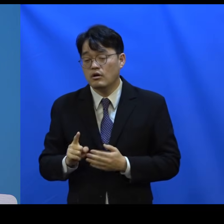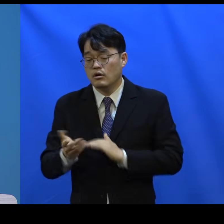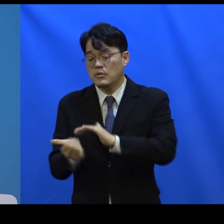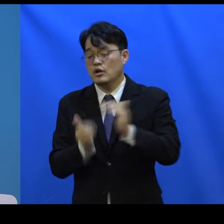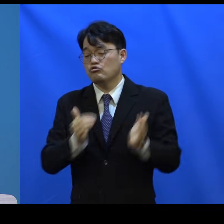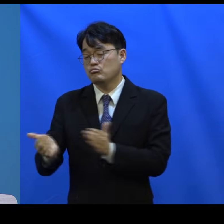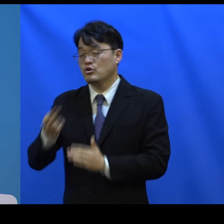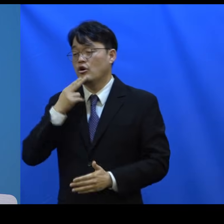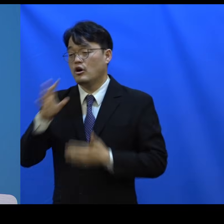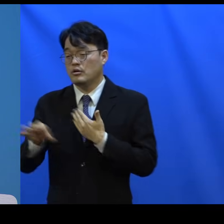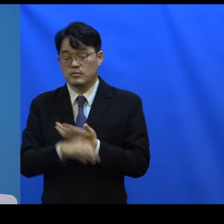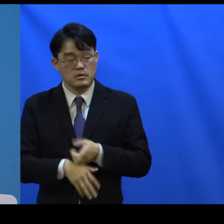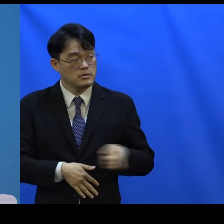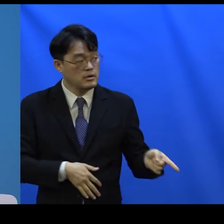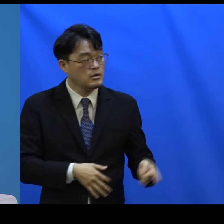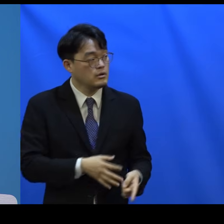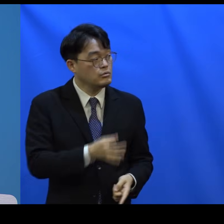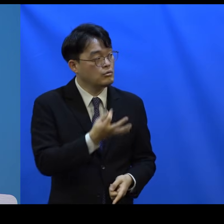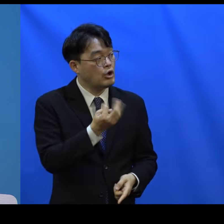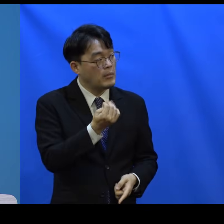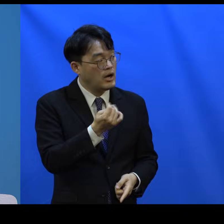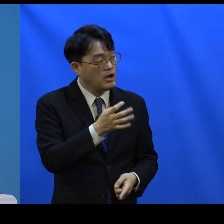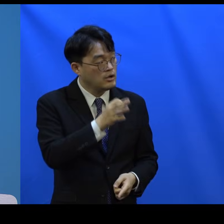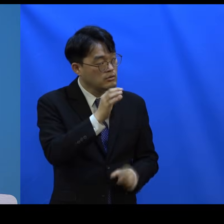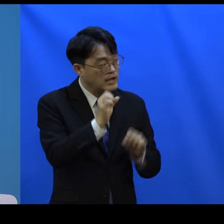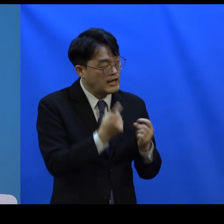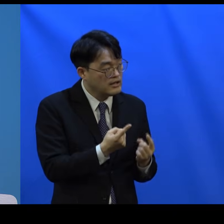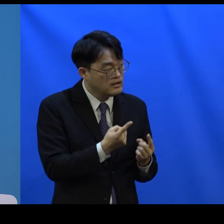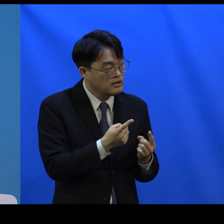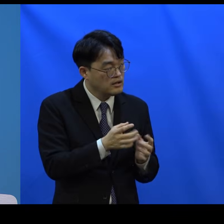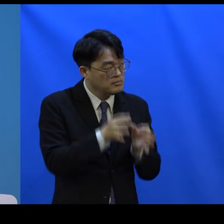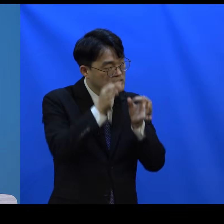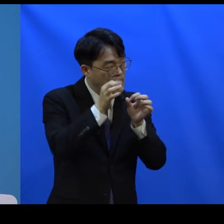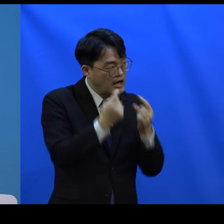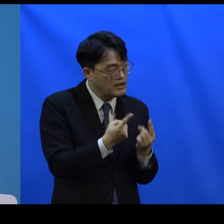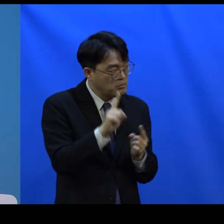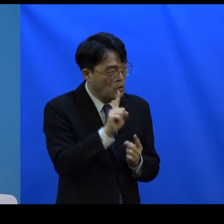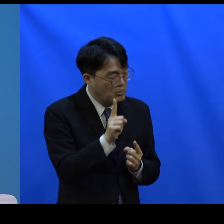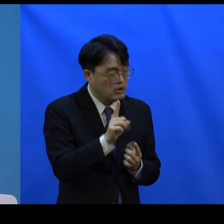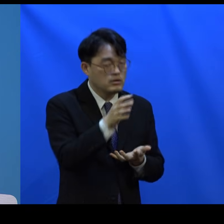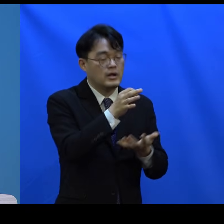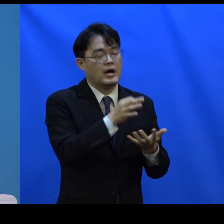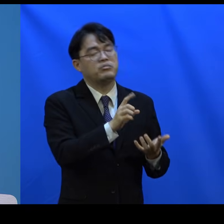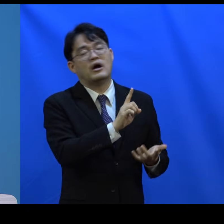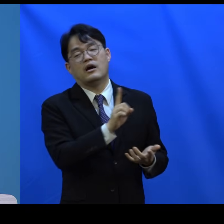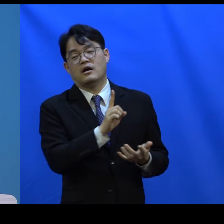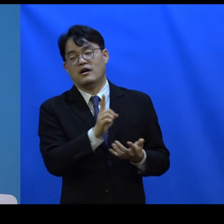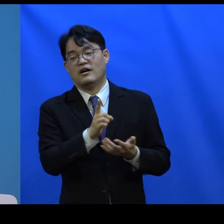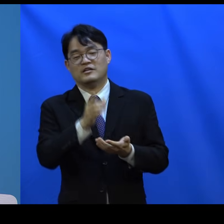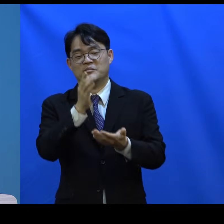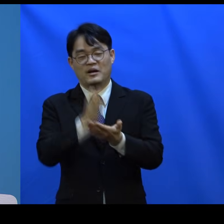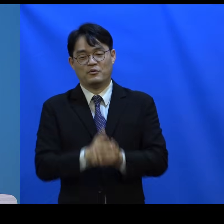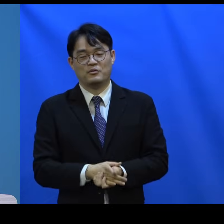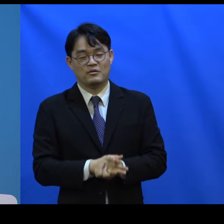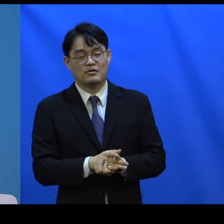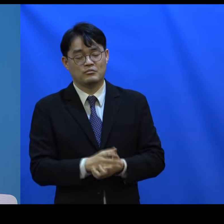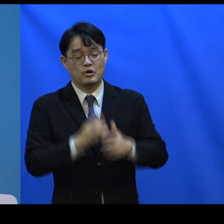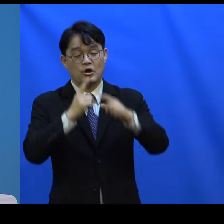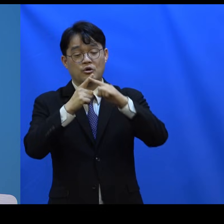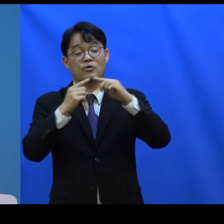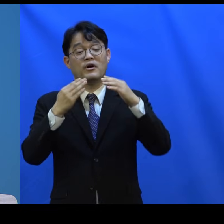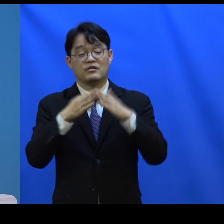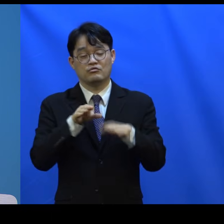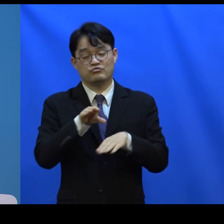이러고 자꾸 막 시선이 산만해요. 여러분 교회 올 때도요 차 안에서 대화도 유의하셔야 돼요. 돈